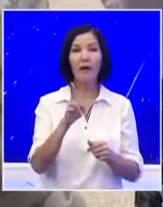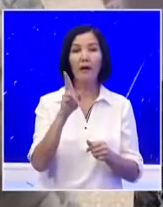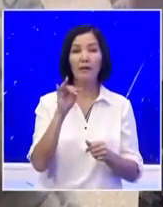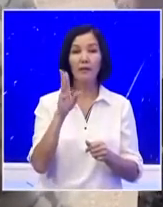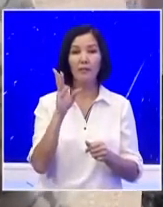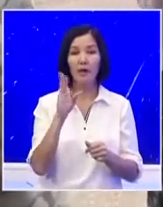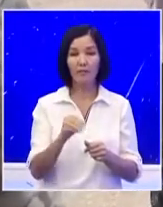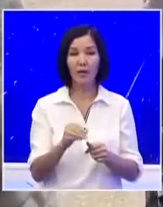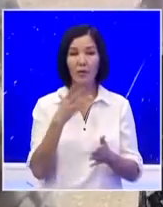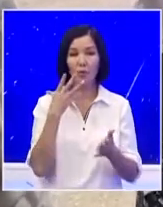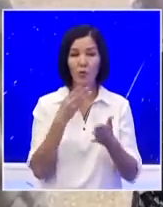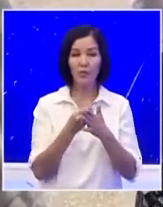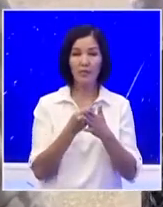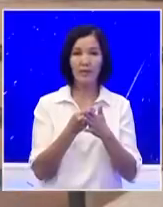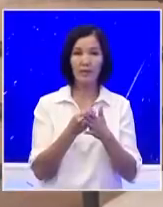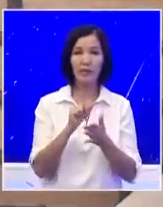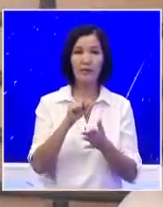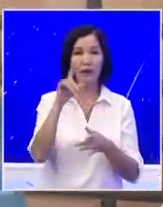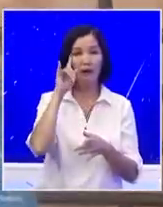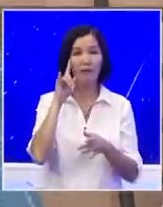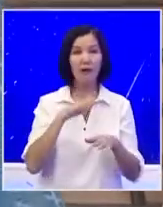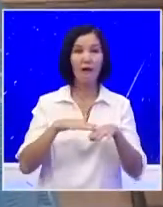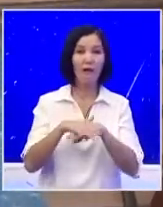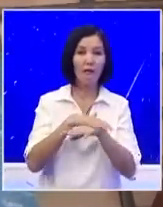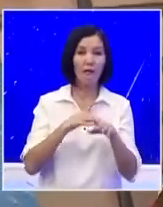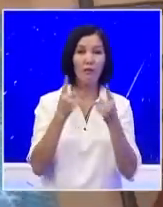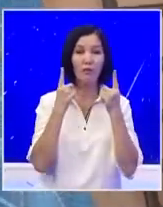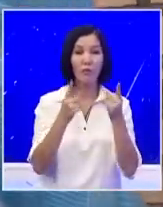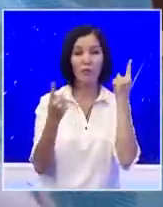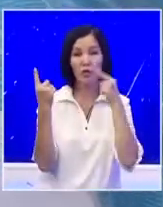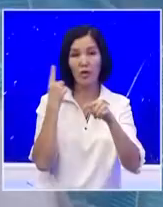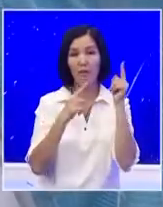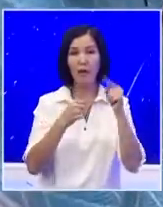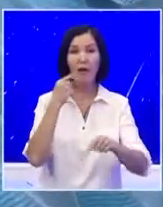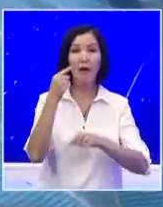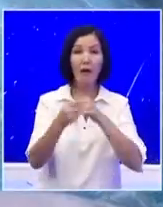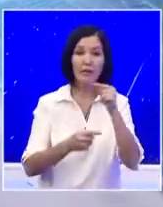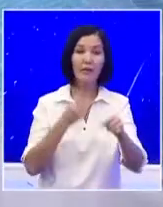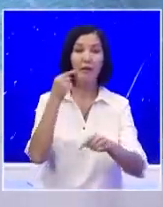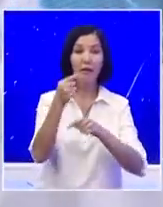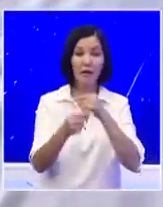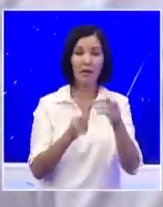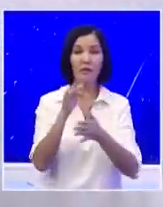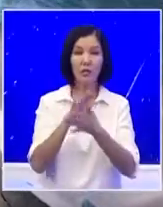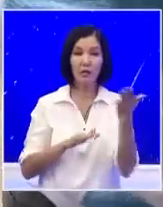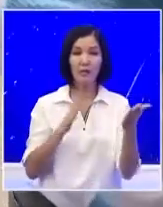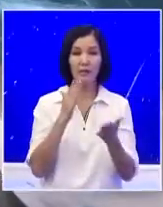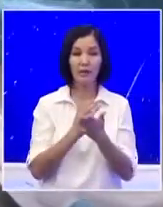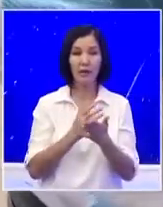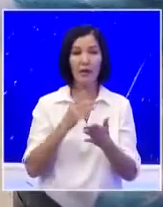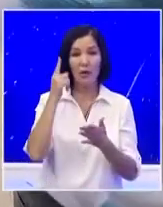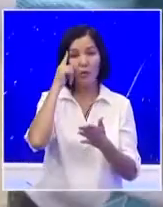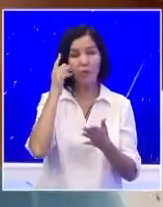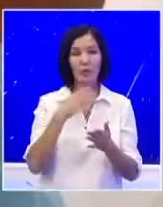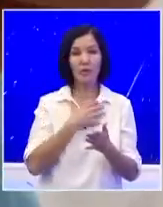жұртының руханияты мен мәдениетінің символы іспеттес тұлға. Ол ақынның шығармалары ғасырлар өтсе де өзінің өзектілігімен мән мазмұнын